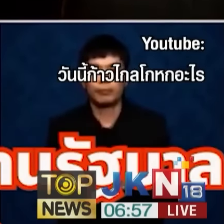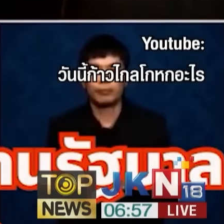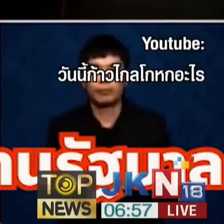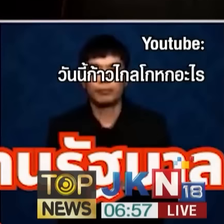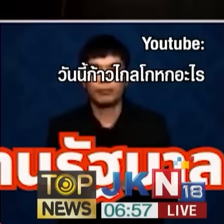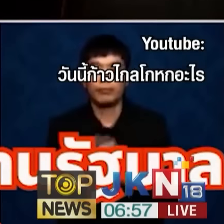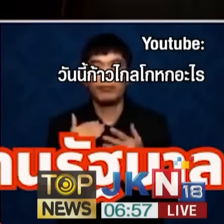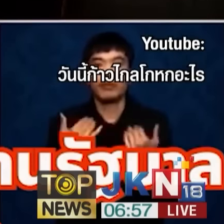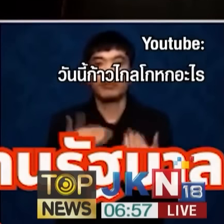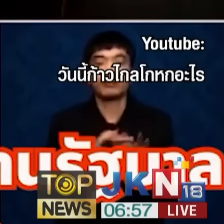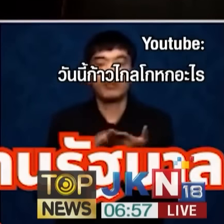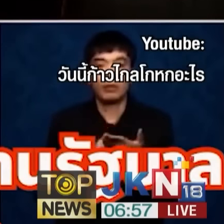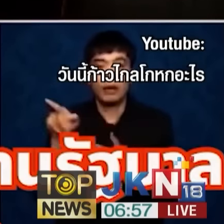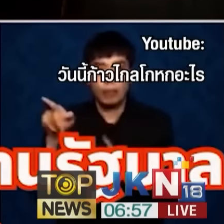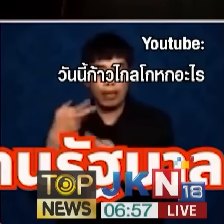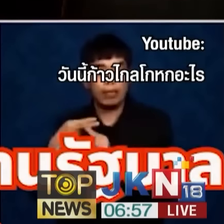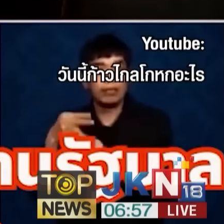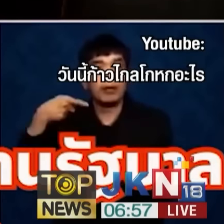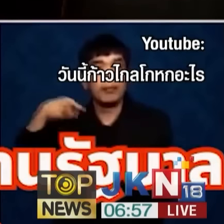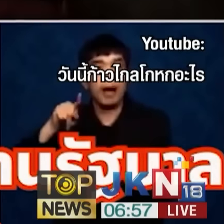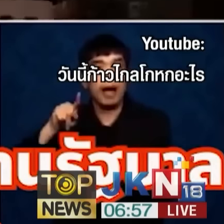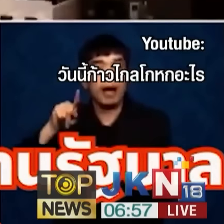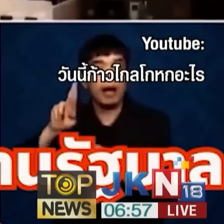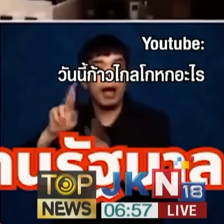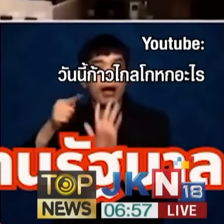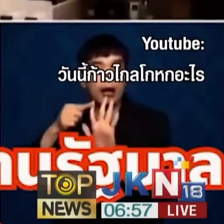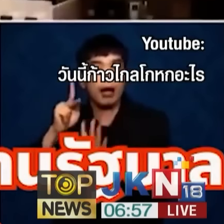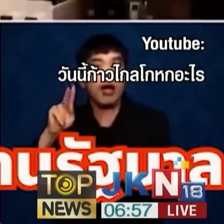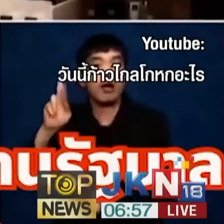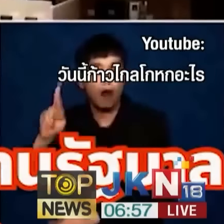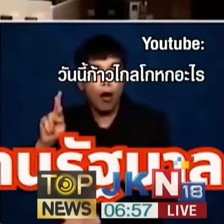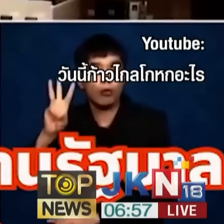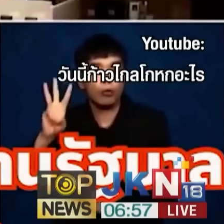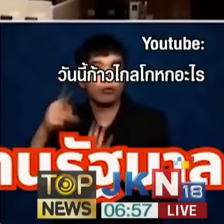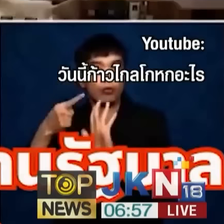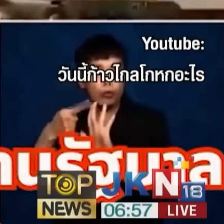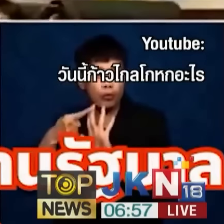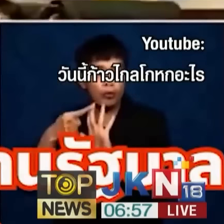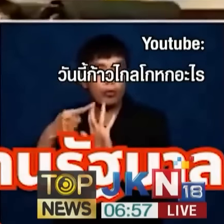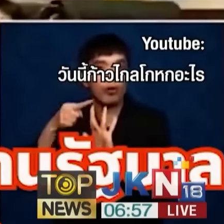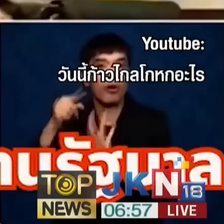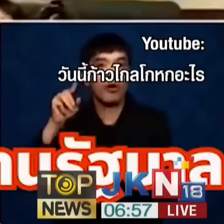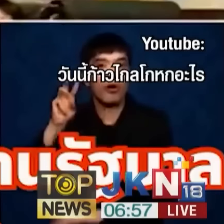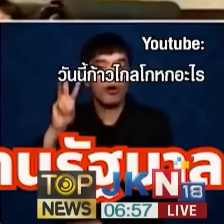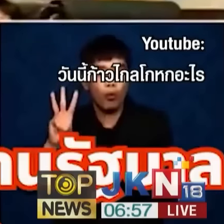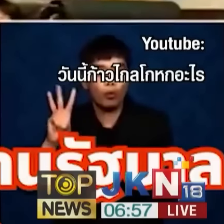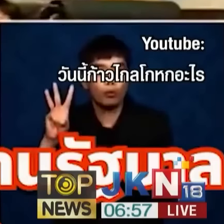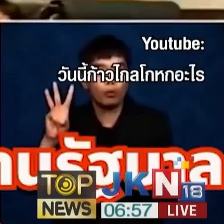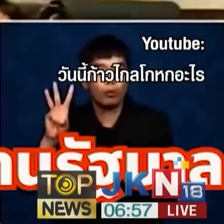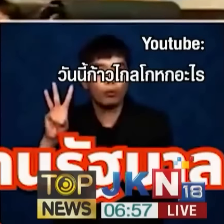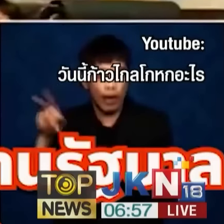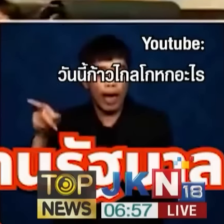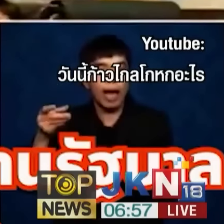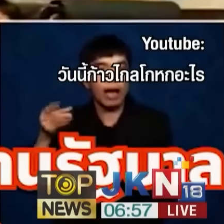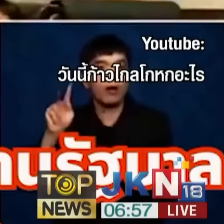การนับองค์ประชุมแล้วพอองค์ประชุมคุดครบเนี่ยก็โหวตปรากฏว่าเห็นด้วยฮะนะภูมิใจไทยแล้วก็กลาย